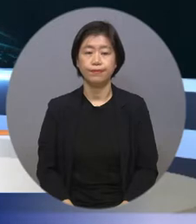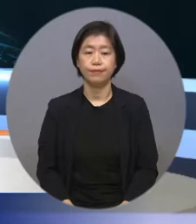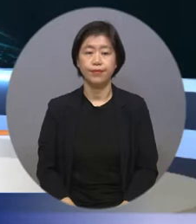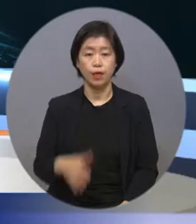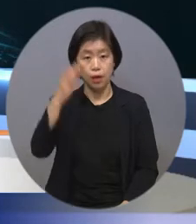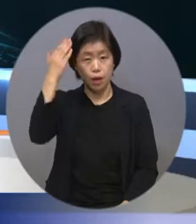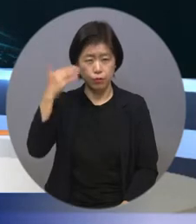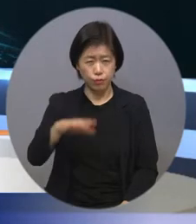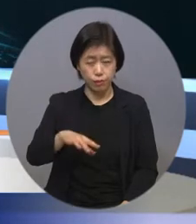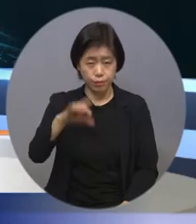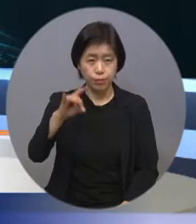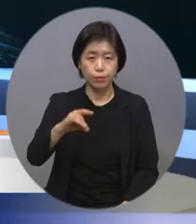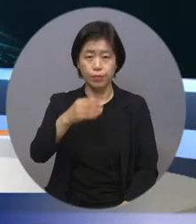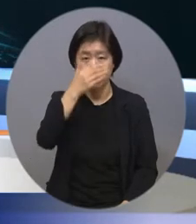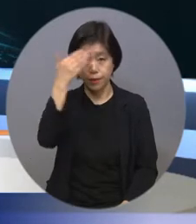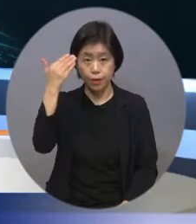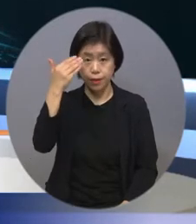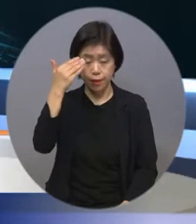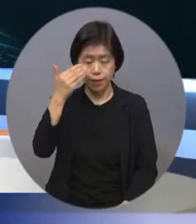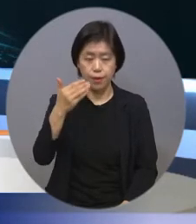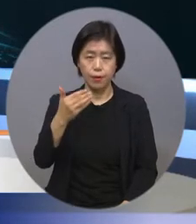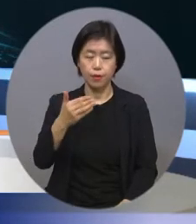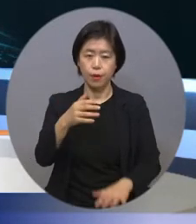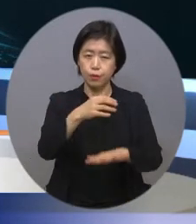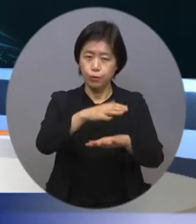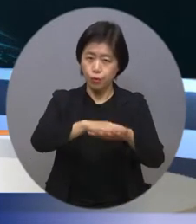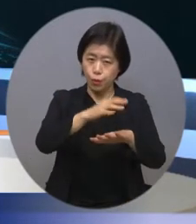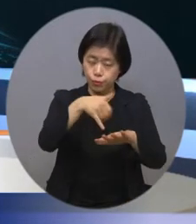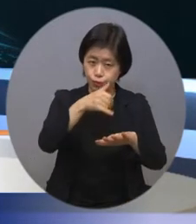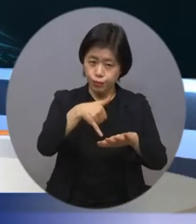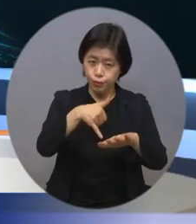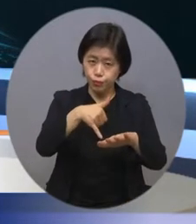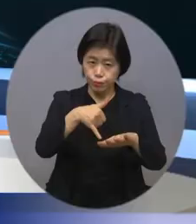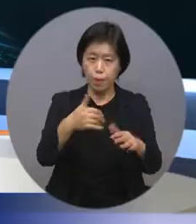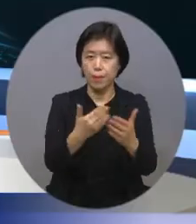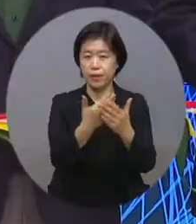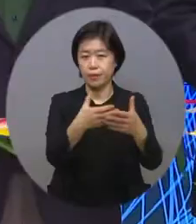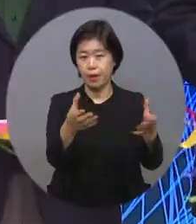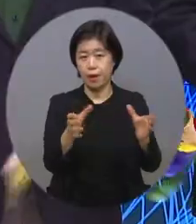국내 최초 청년 창농타운이 전라남도에 문을 열었습니다.